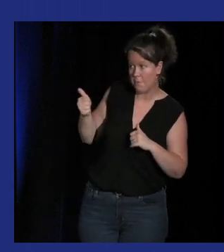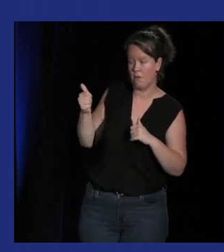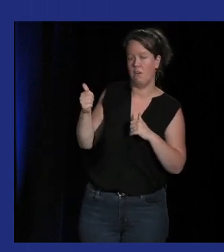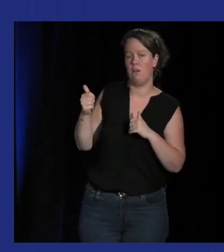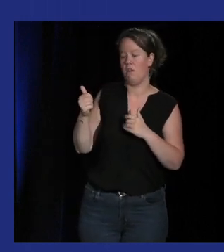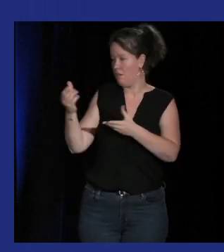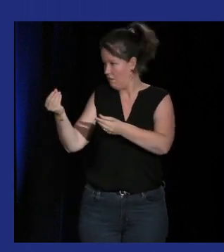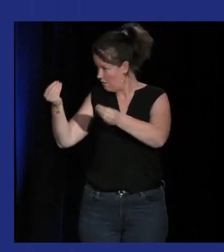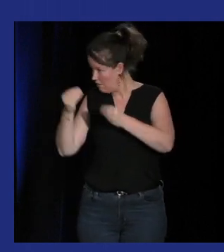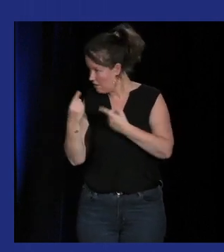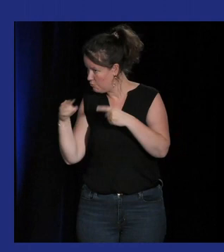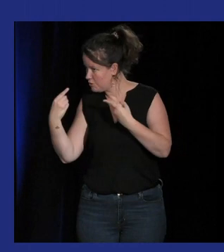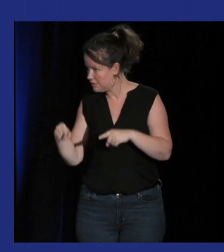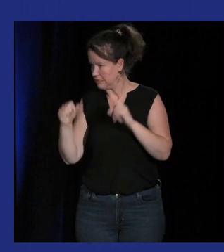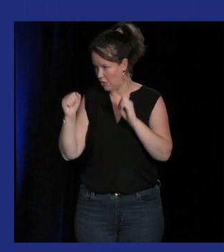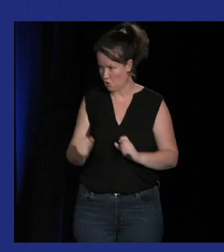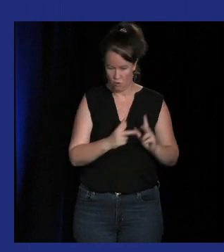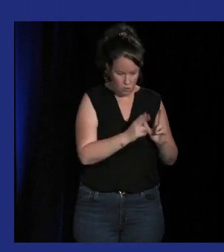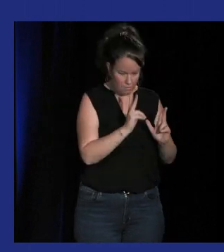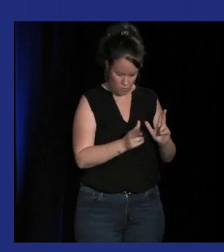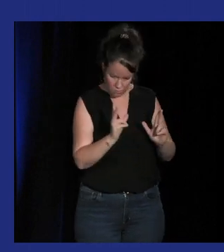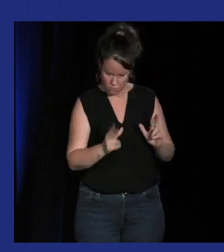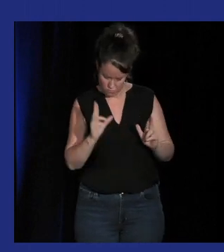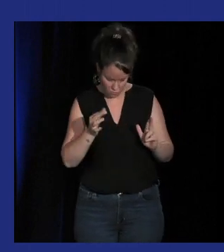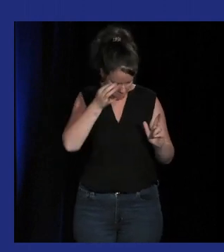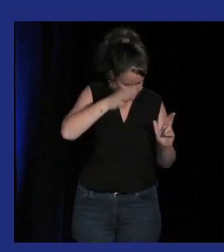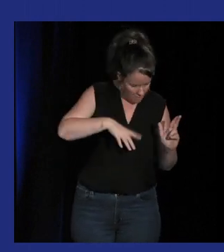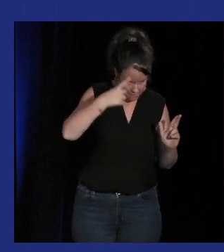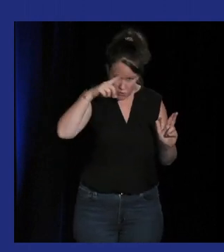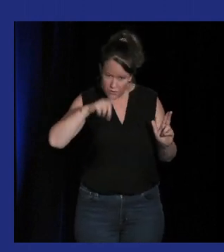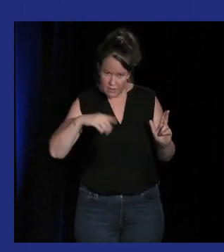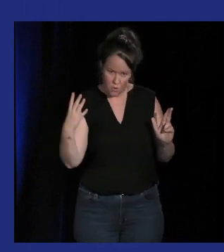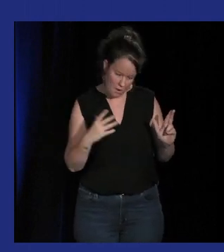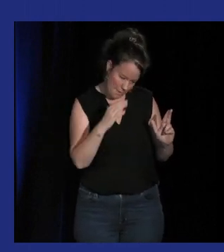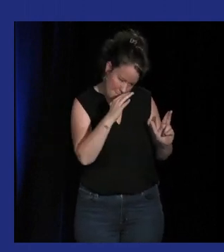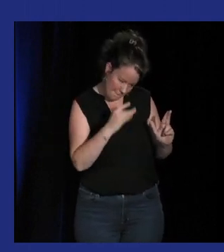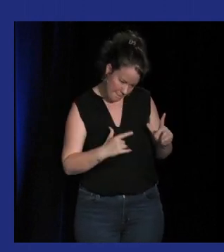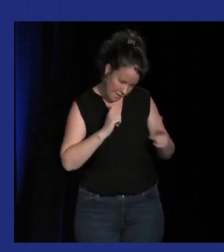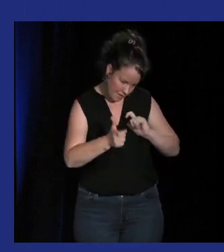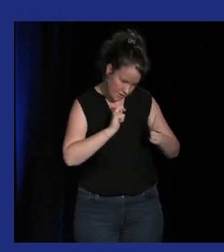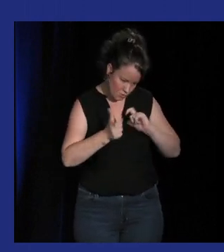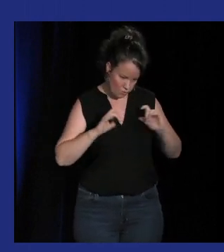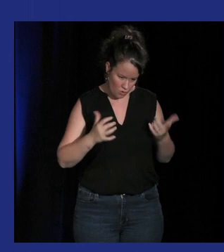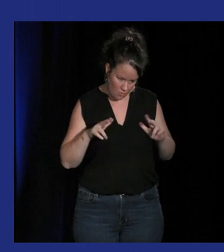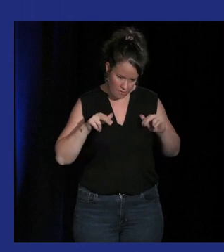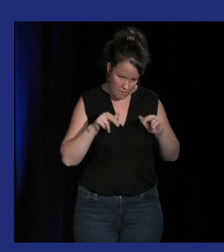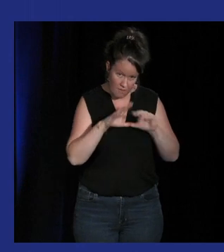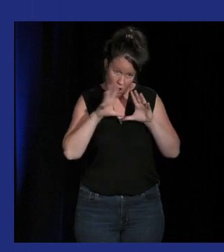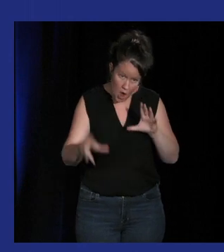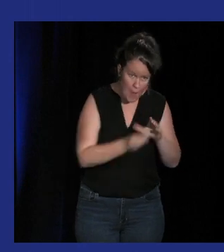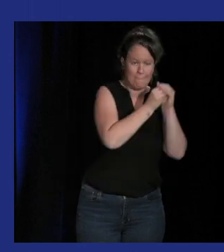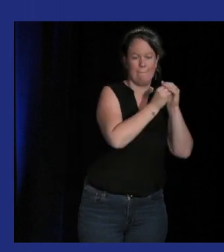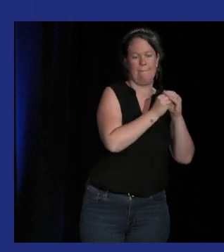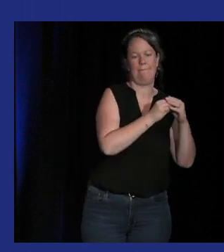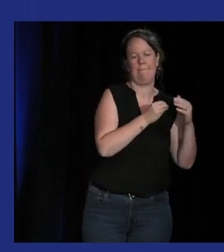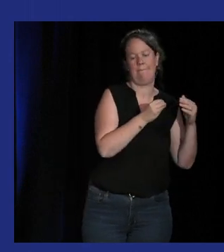de de qui mettait les intentions en fait interactive et qui le mettait dans le moteur de jeu et tout ça donc